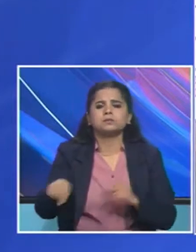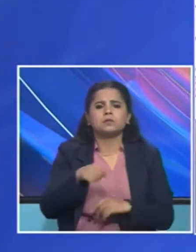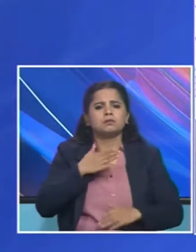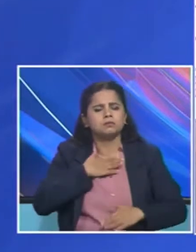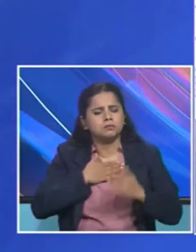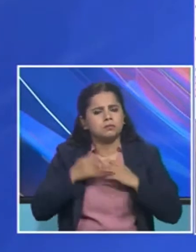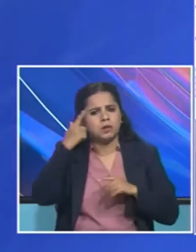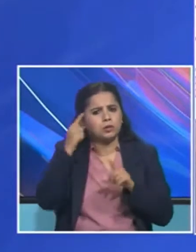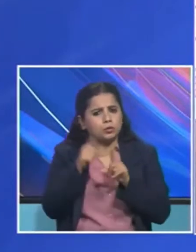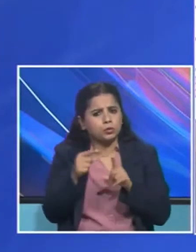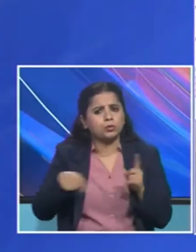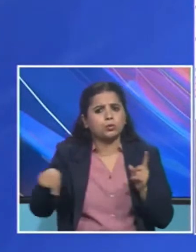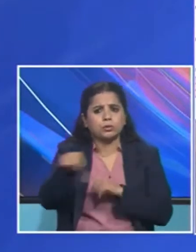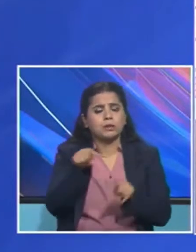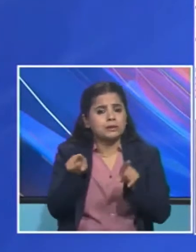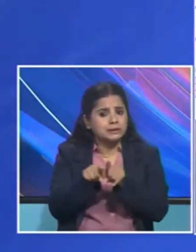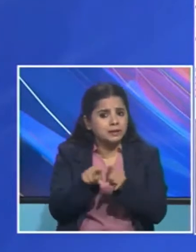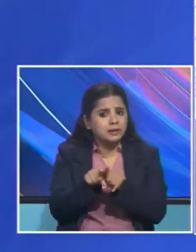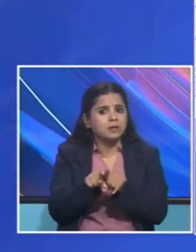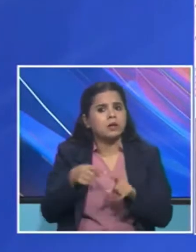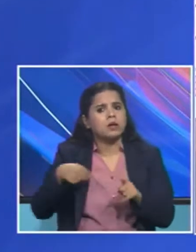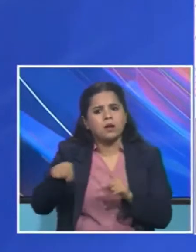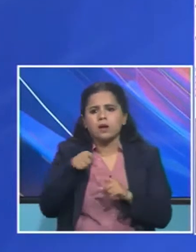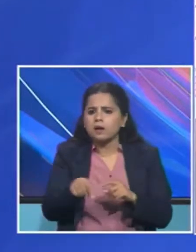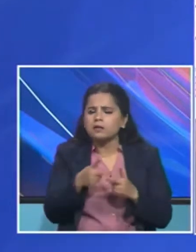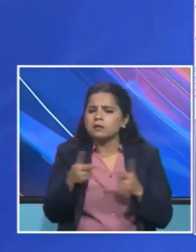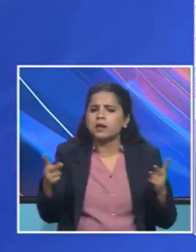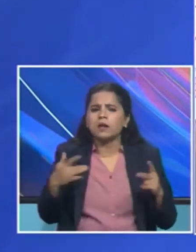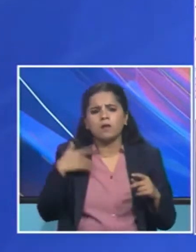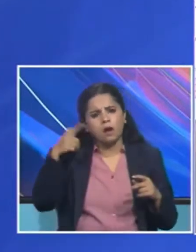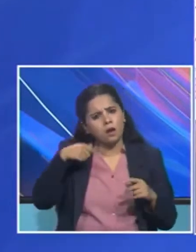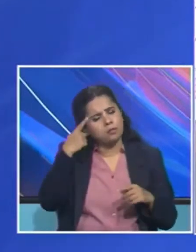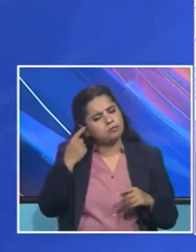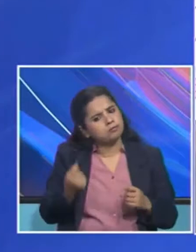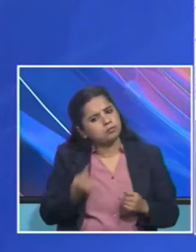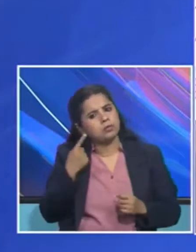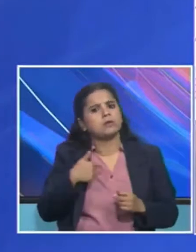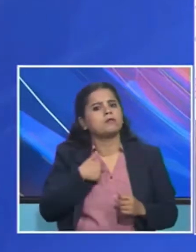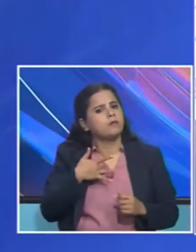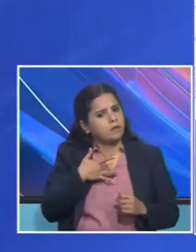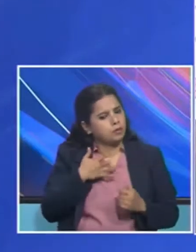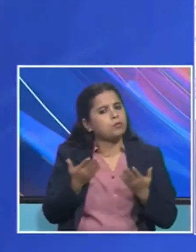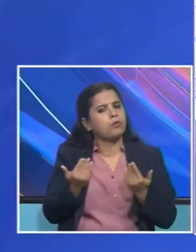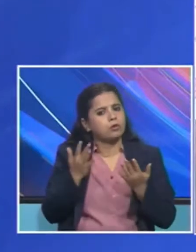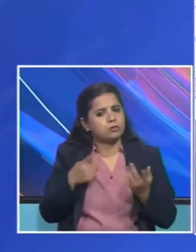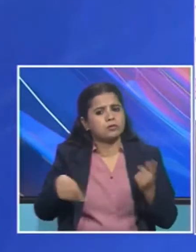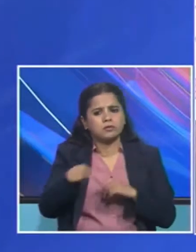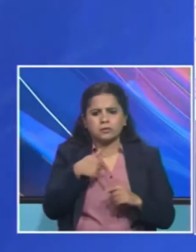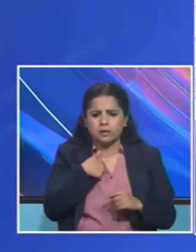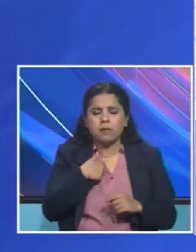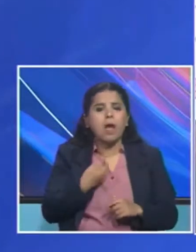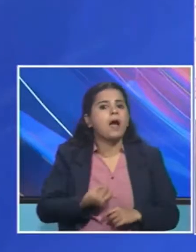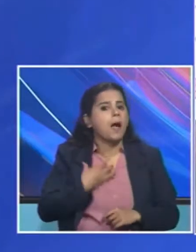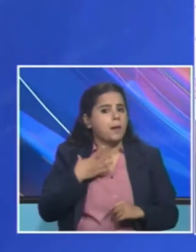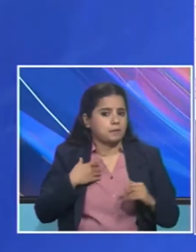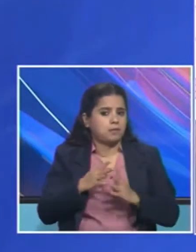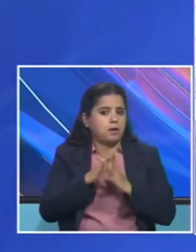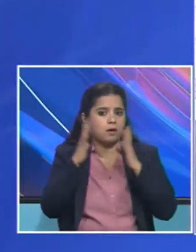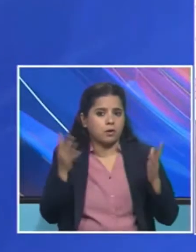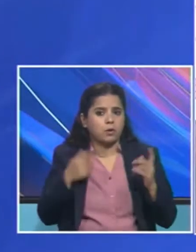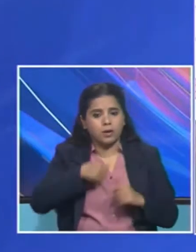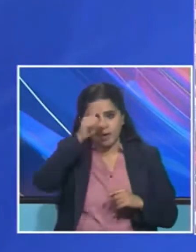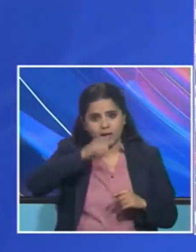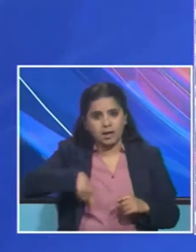संवेदनशीलता का आज वैश्विक अनिवार्यता बन गया है। मुझे इस बात की प्रसन्नता है कि